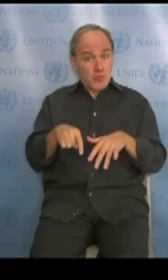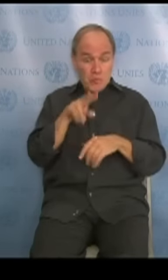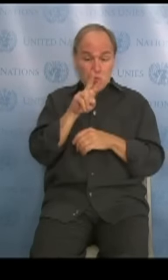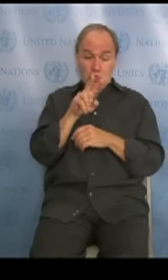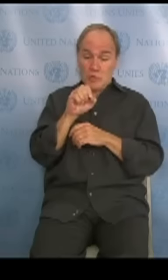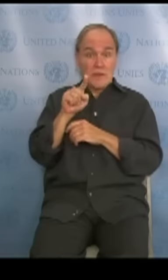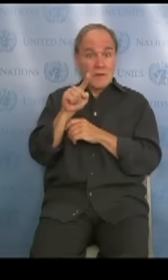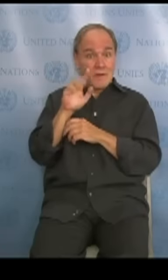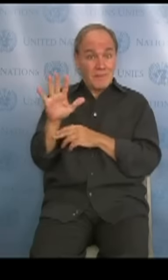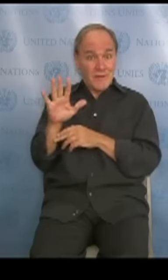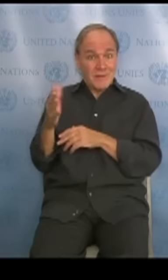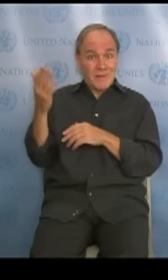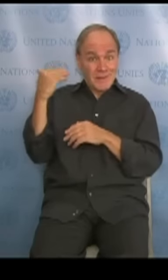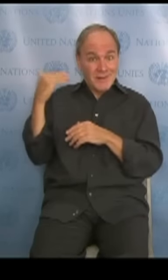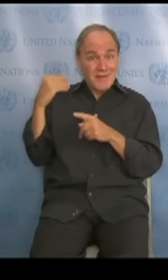et de Madagascar.